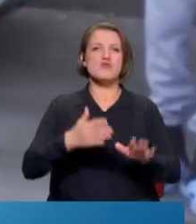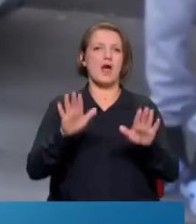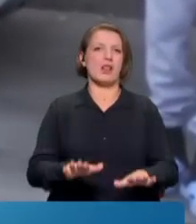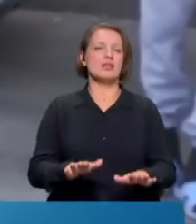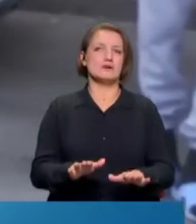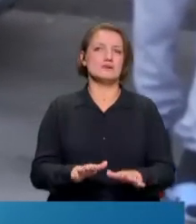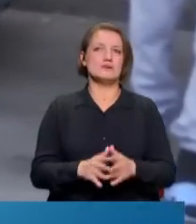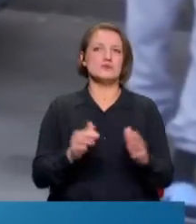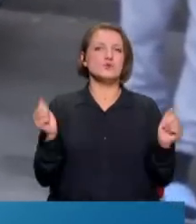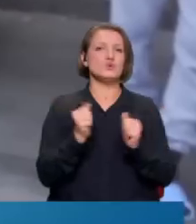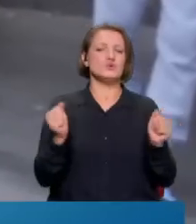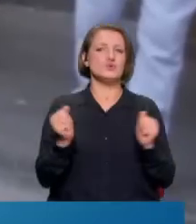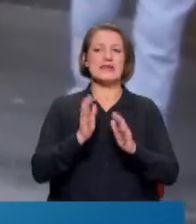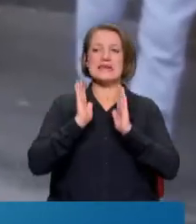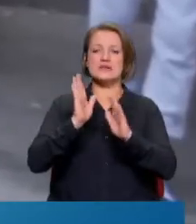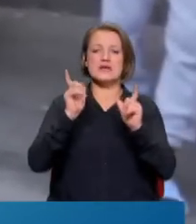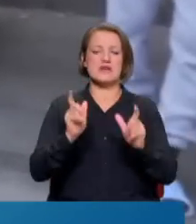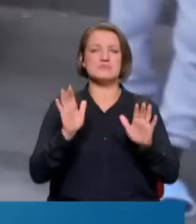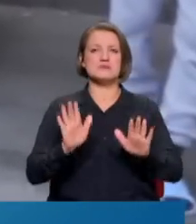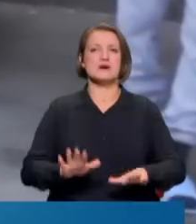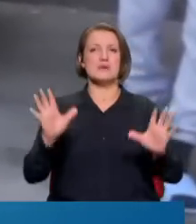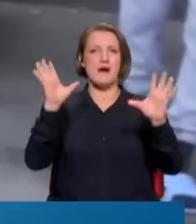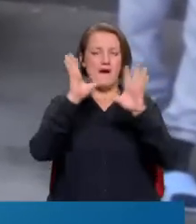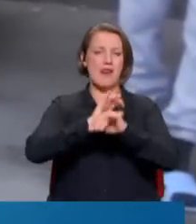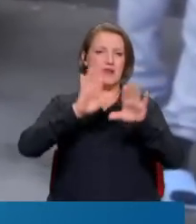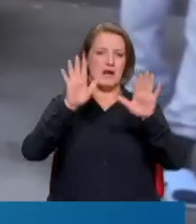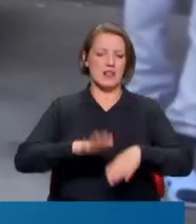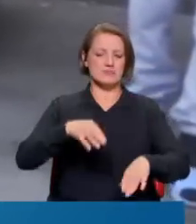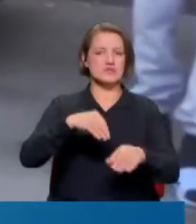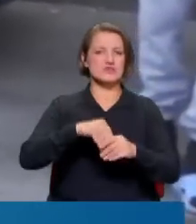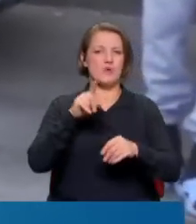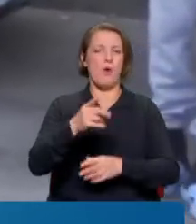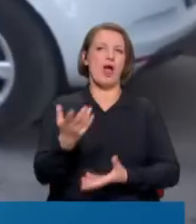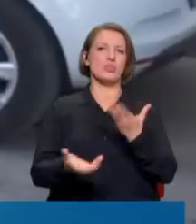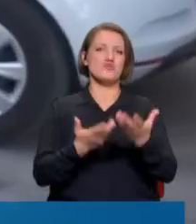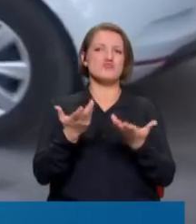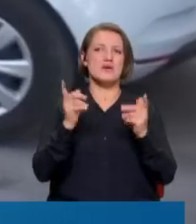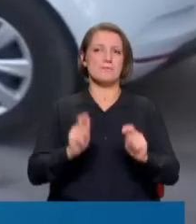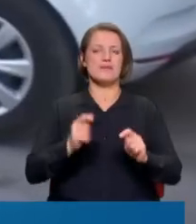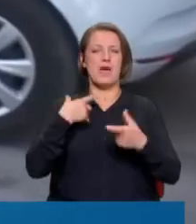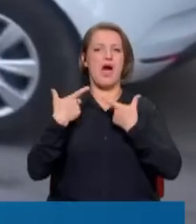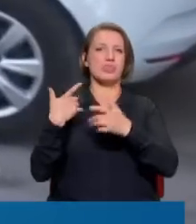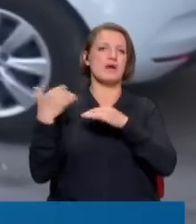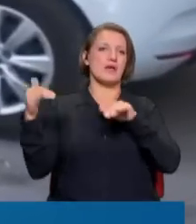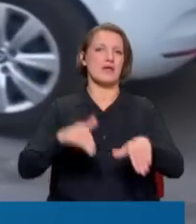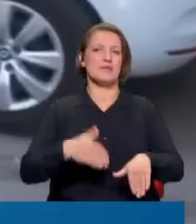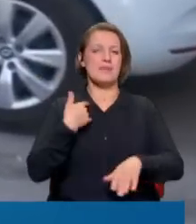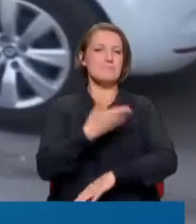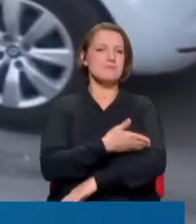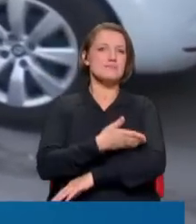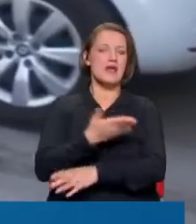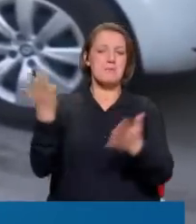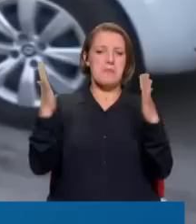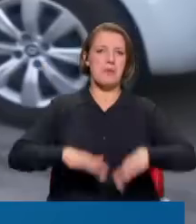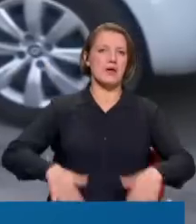e üşüdük gidecek yerimiz kalmadı karanlıkta kaldığımız için biz o ateşi yaktık Ben Hatay'dan geldim Benim Memleketim